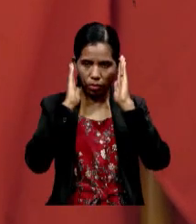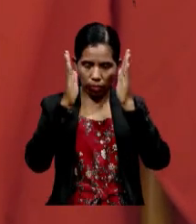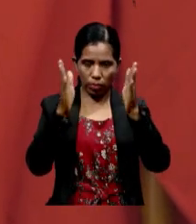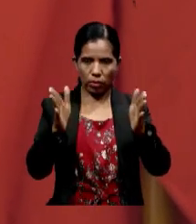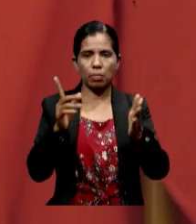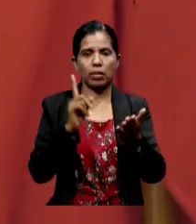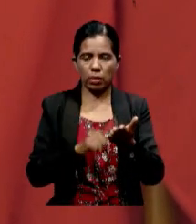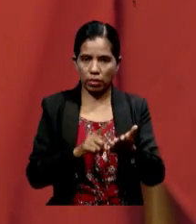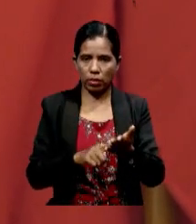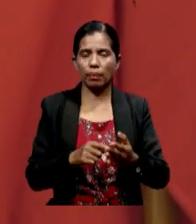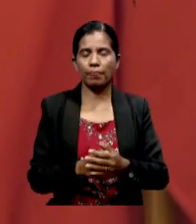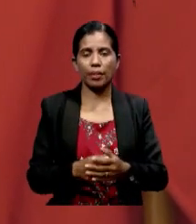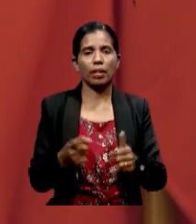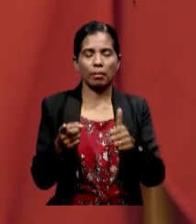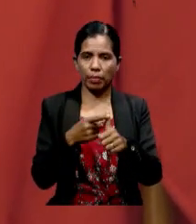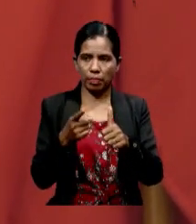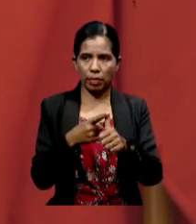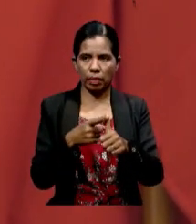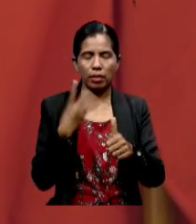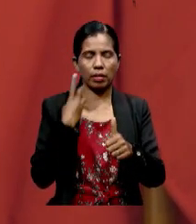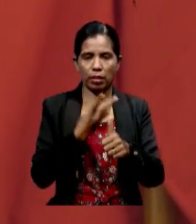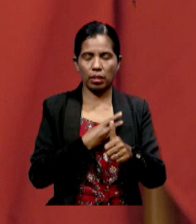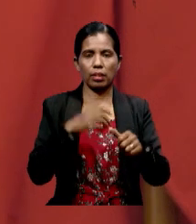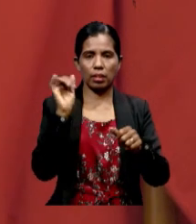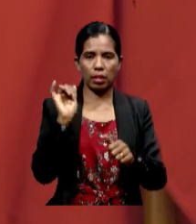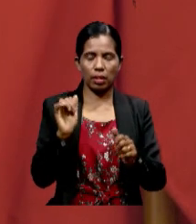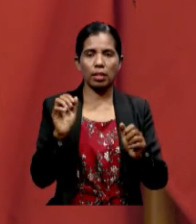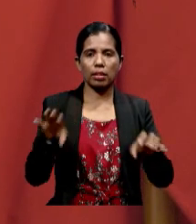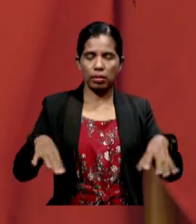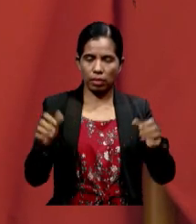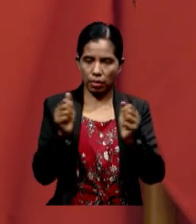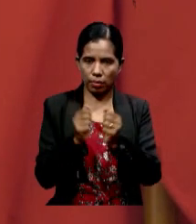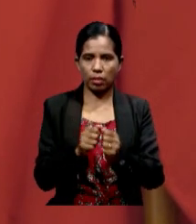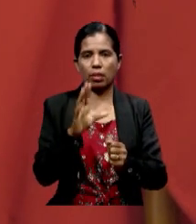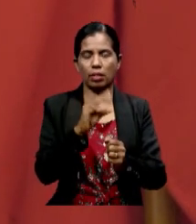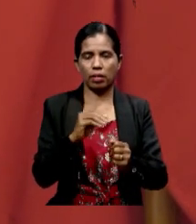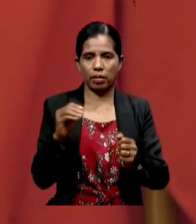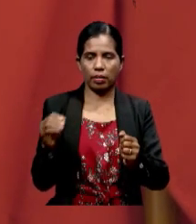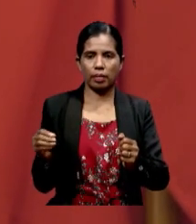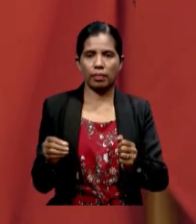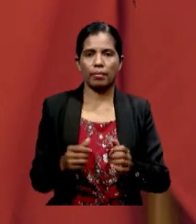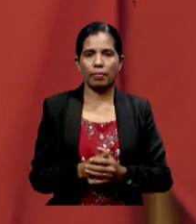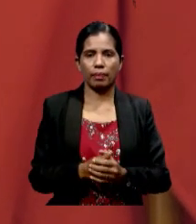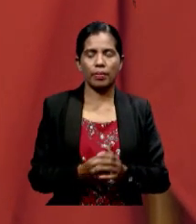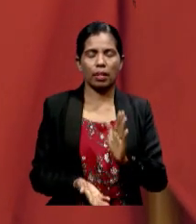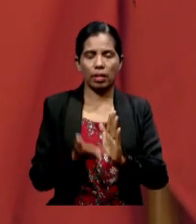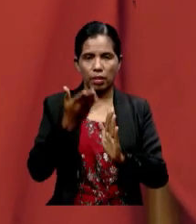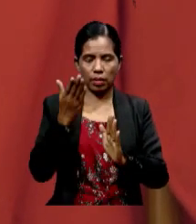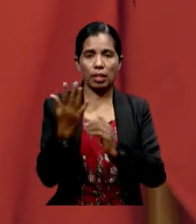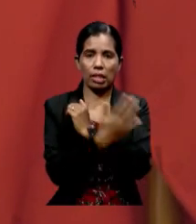pembahasan. Yang pertama, kita sepakat untuk terus meningkatkan perdagangan dua